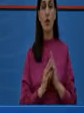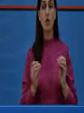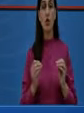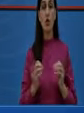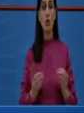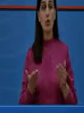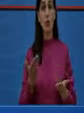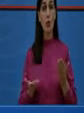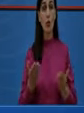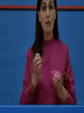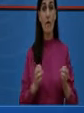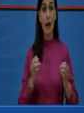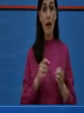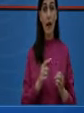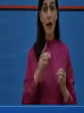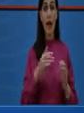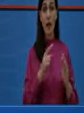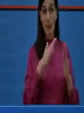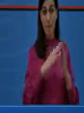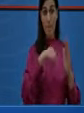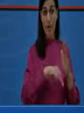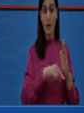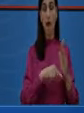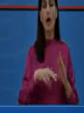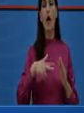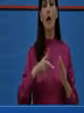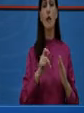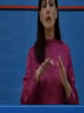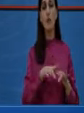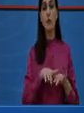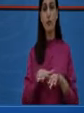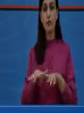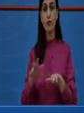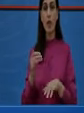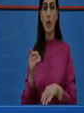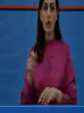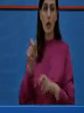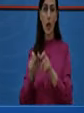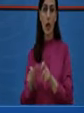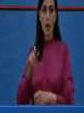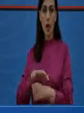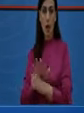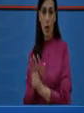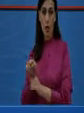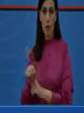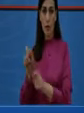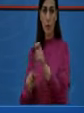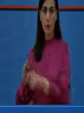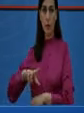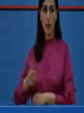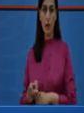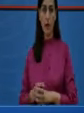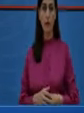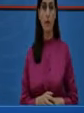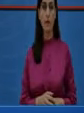nga kushdo do të konsiderohet si rrezik për jetën dhe shëndetin e qytetarëve. Shmangni çdo lloj grumbullimi pasi